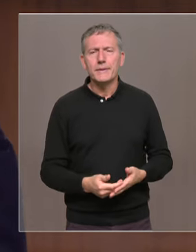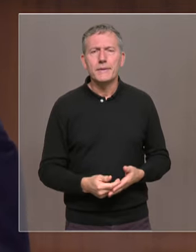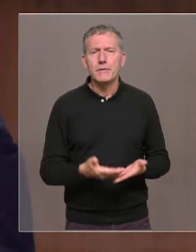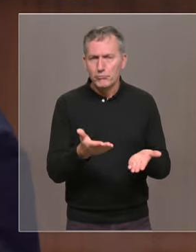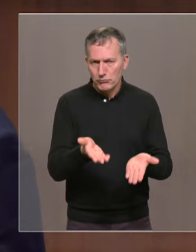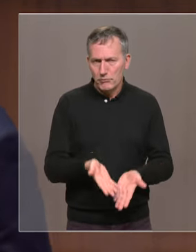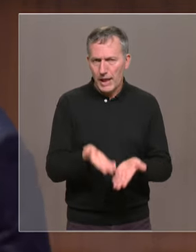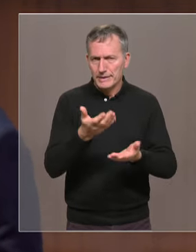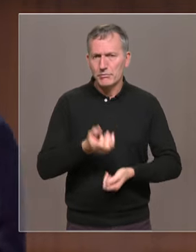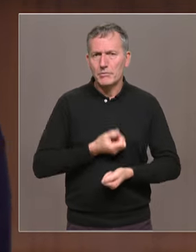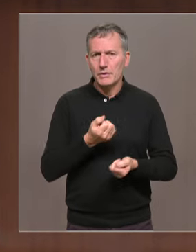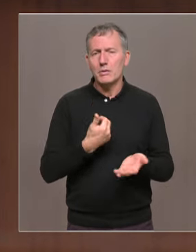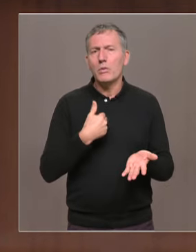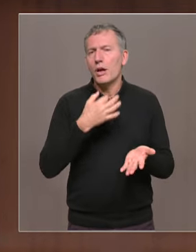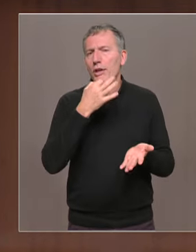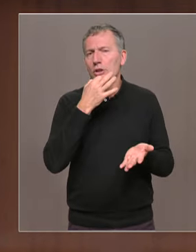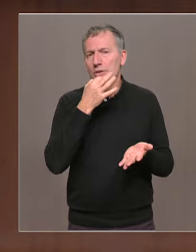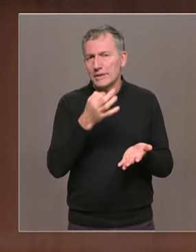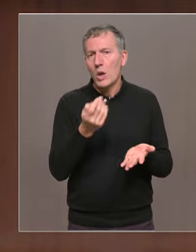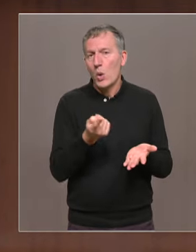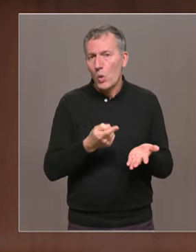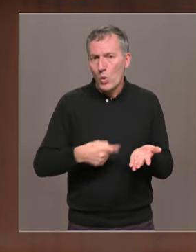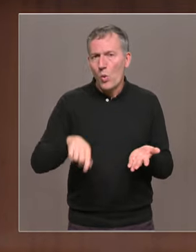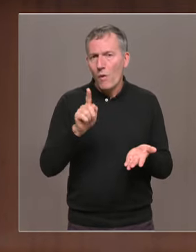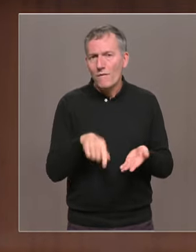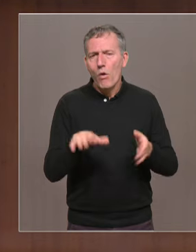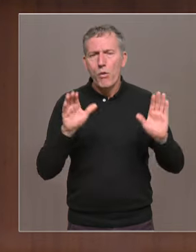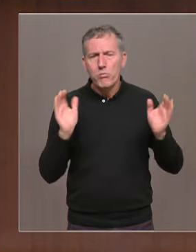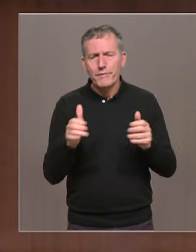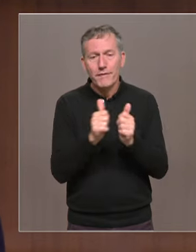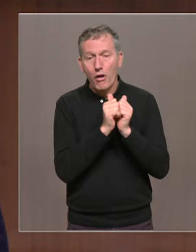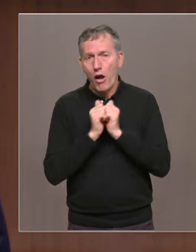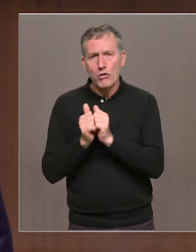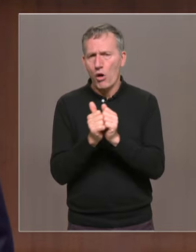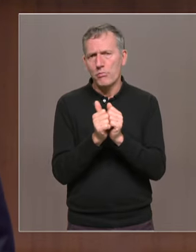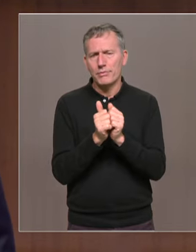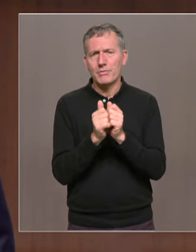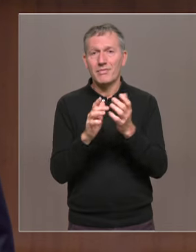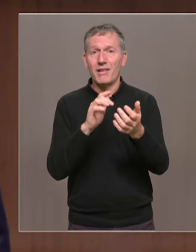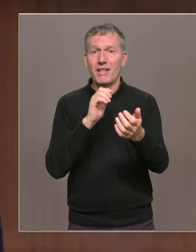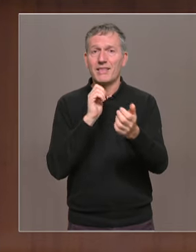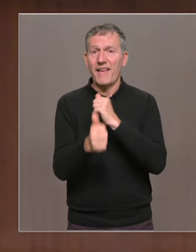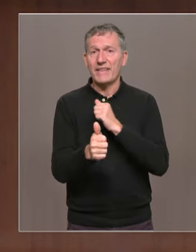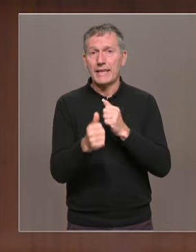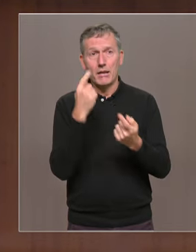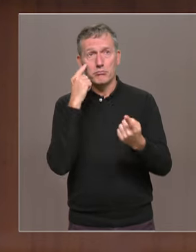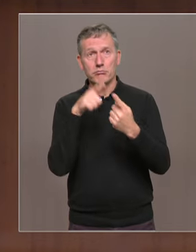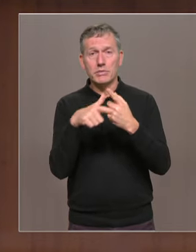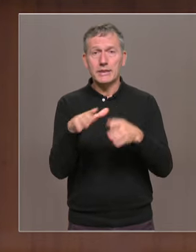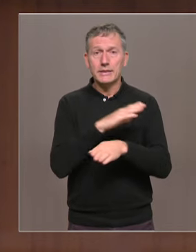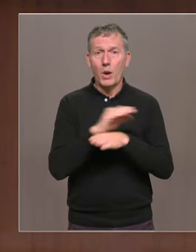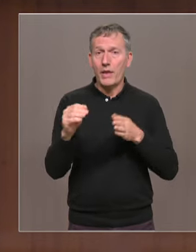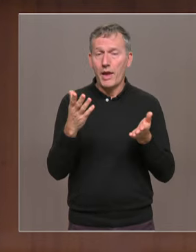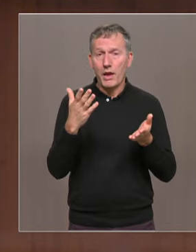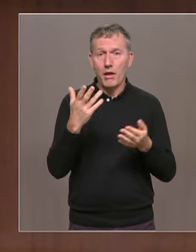Allez-y, monsieur le ministre. Je le disais, nous devons donc collectivement prendre la mesure du défi à la sécurité européenne et